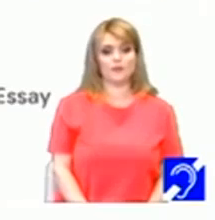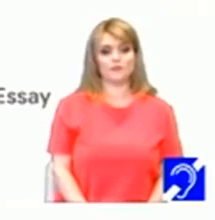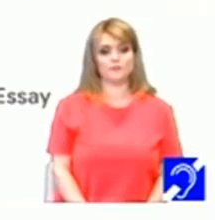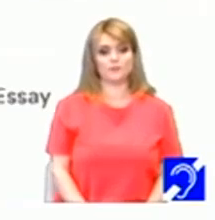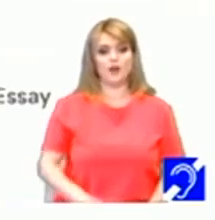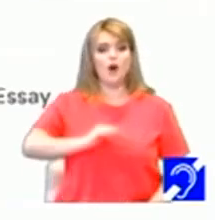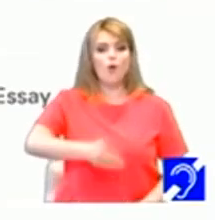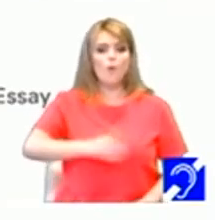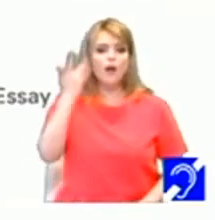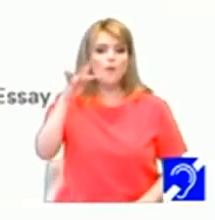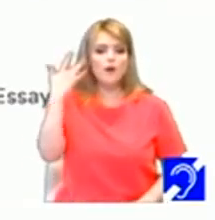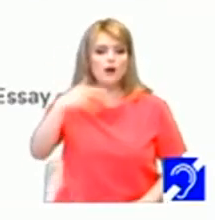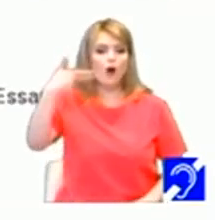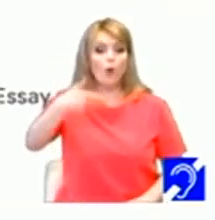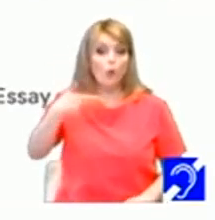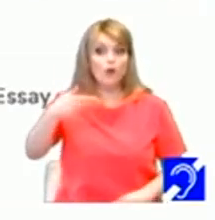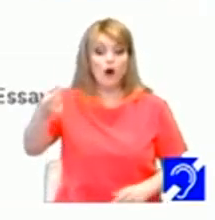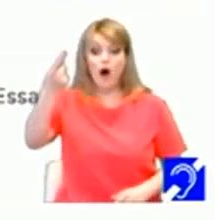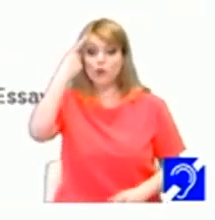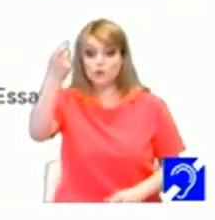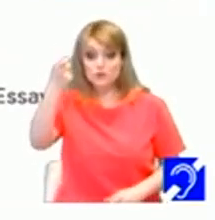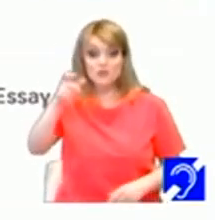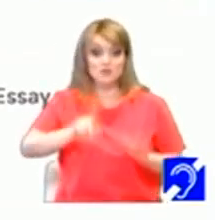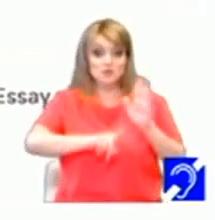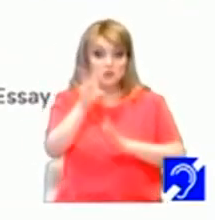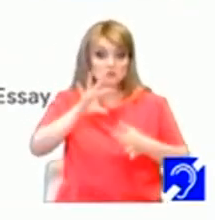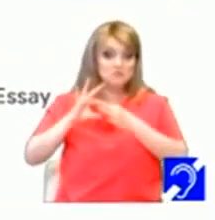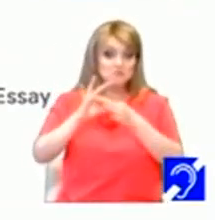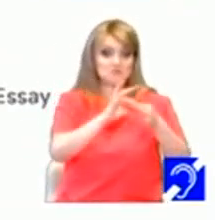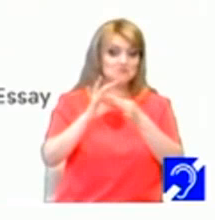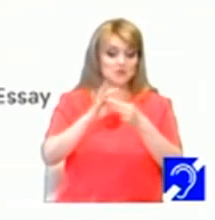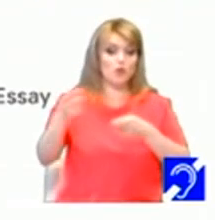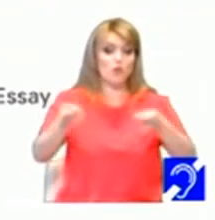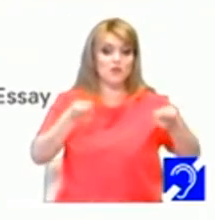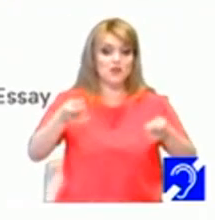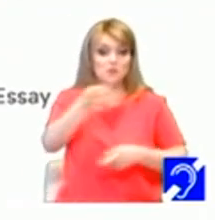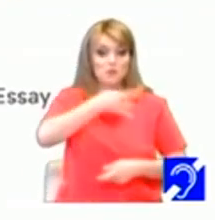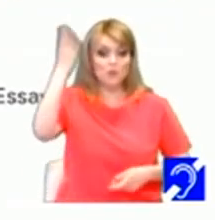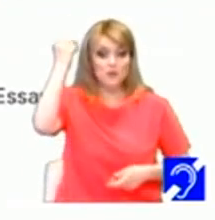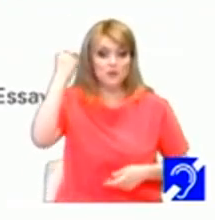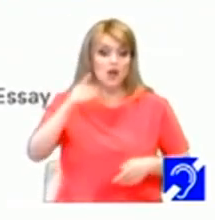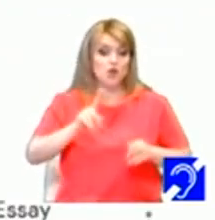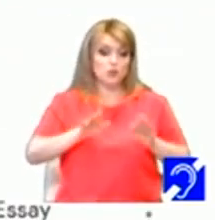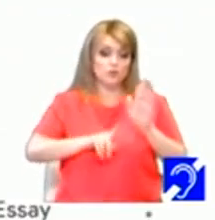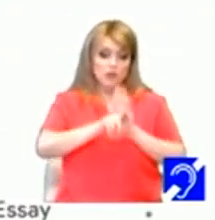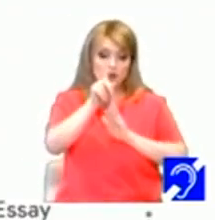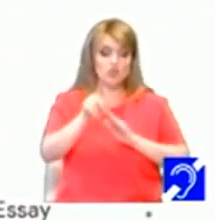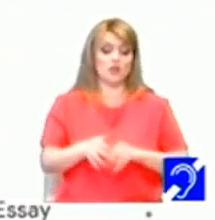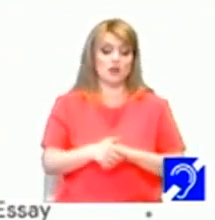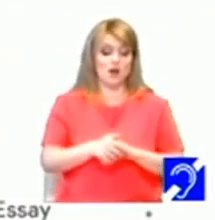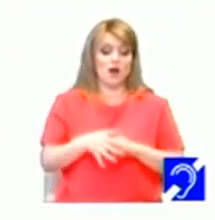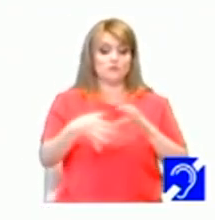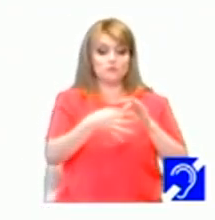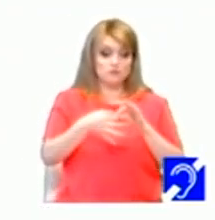Google, unul dintre giganții în domeniul IT, a anunțat un parteneriat public cu Guvernul Republicii Moldova pentru implementarea unei aplicații